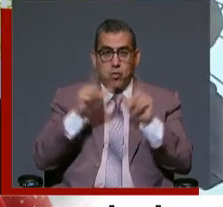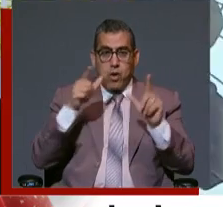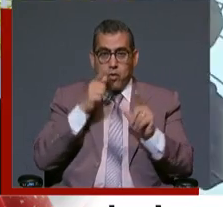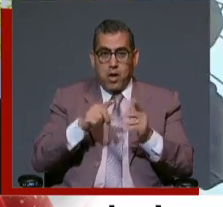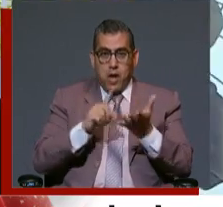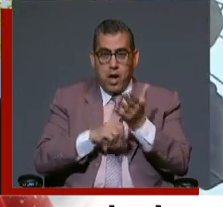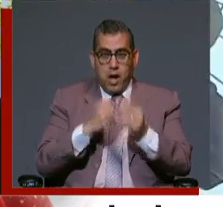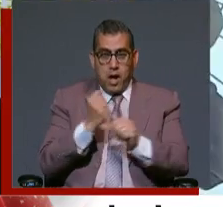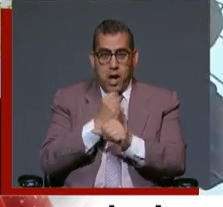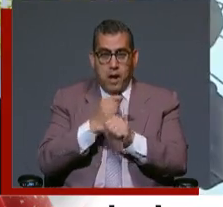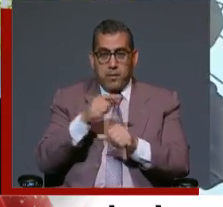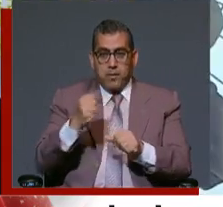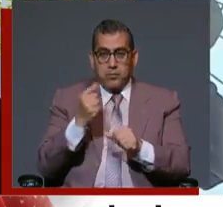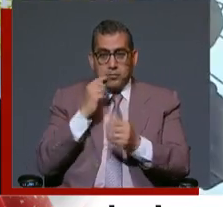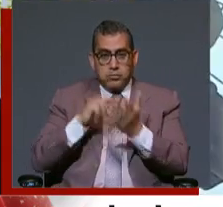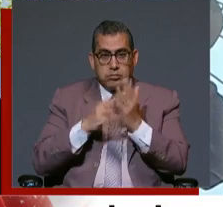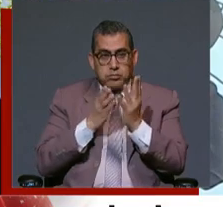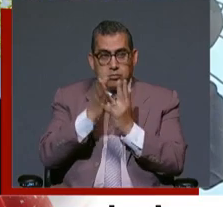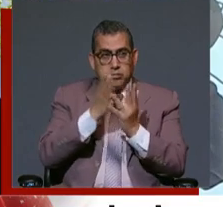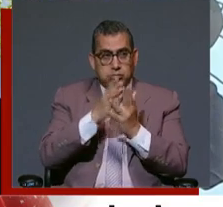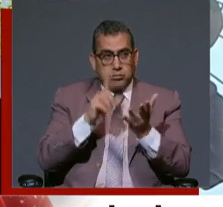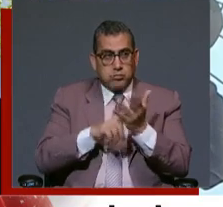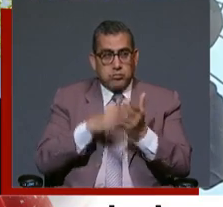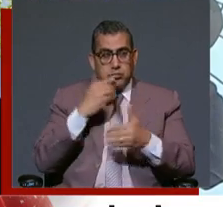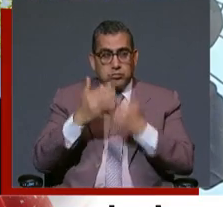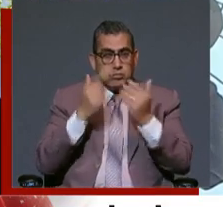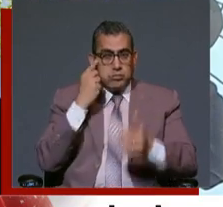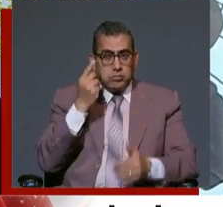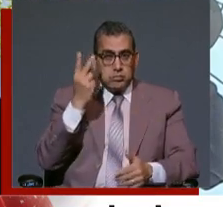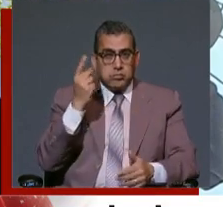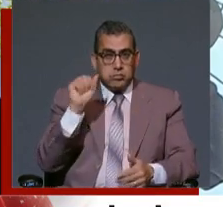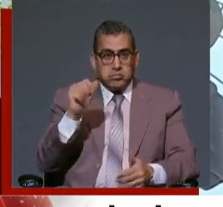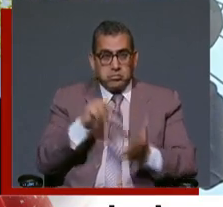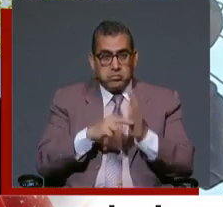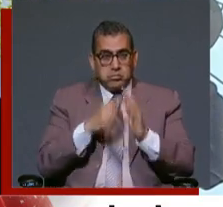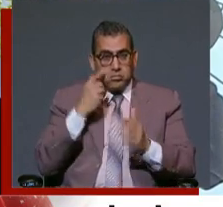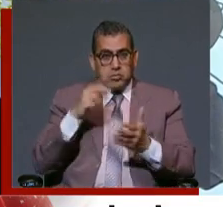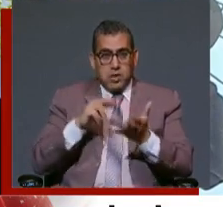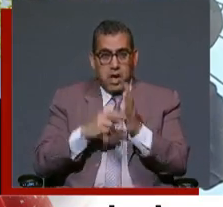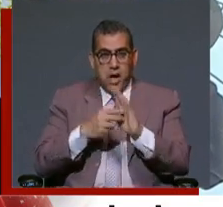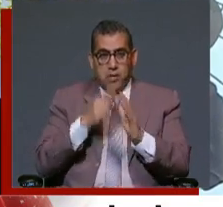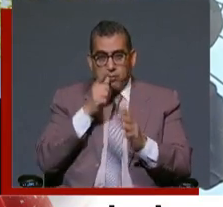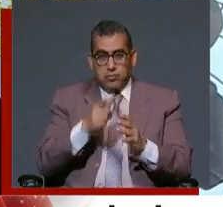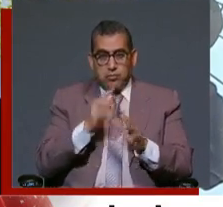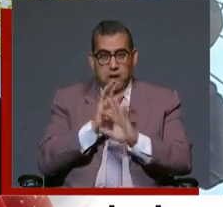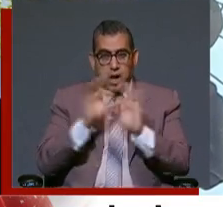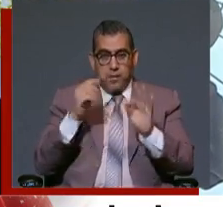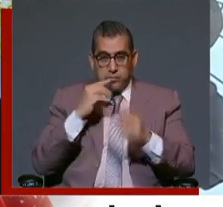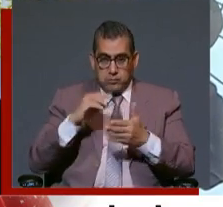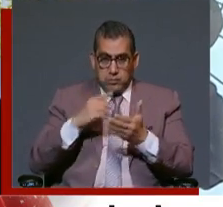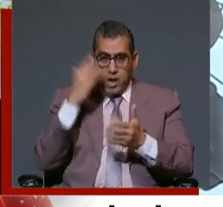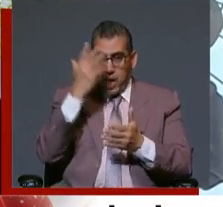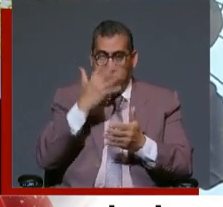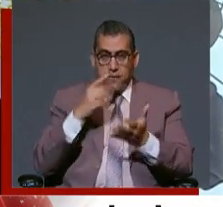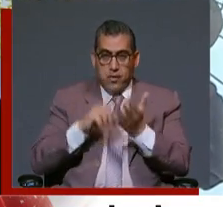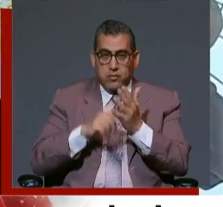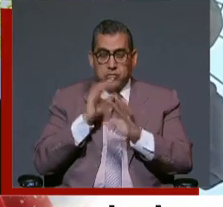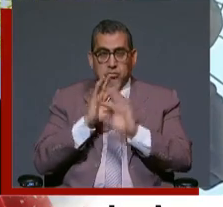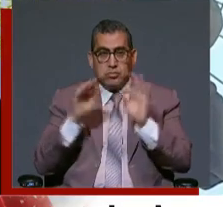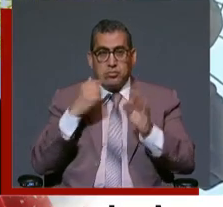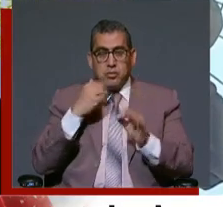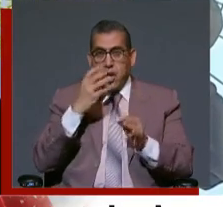كل هذه الأفكار المبتكرة وغيرها، مما سوف يسمح لنا بجعل أفريقيا مقاومة